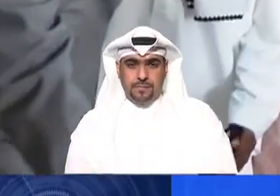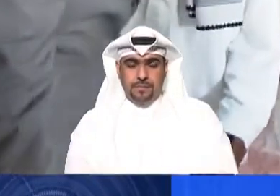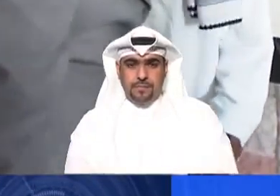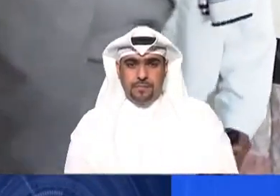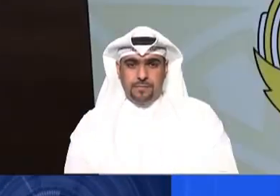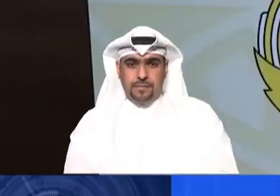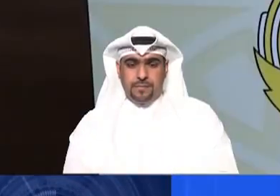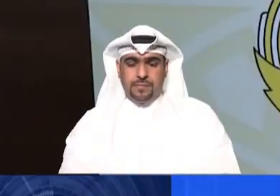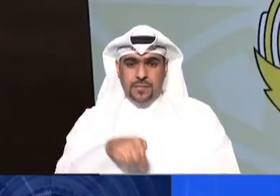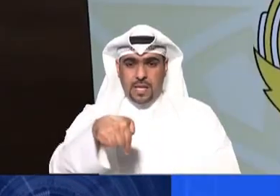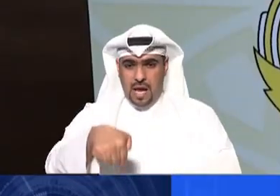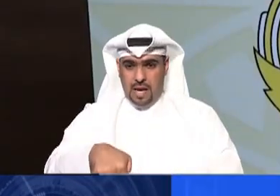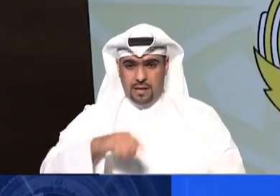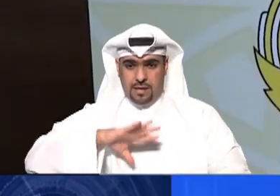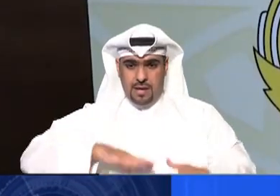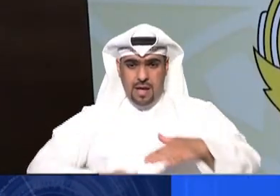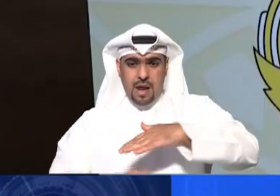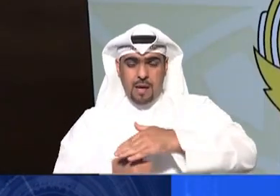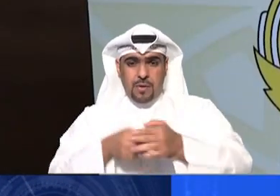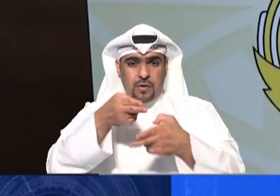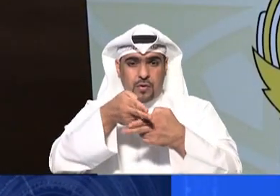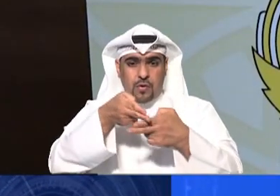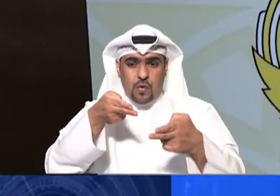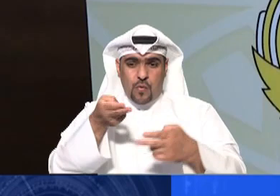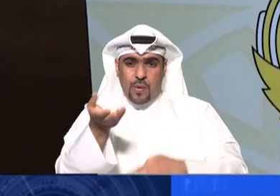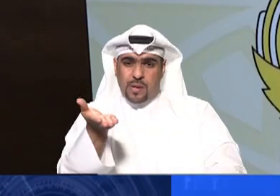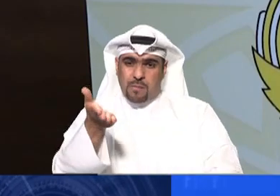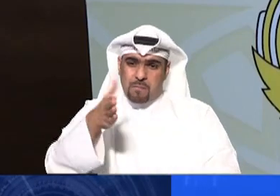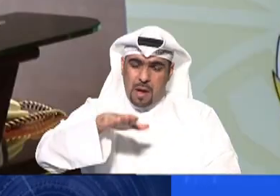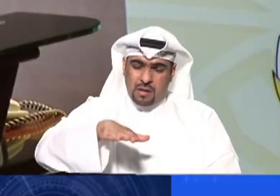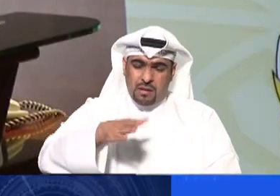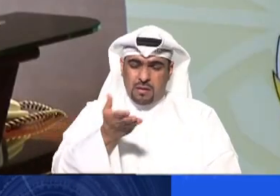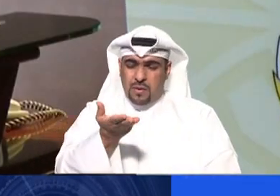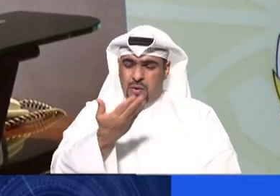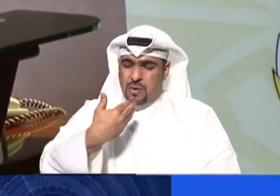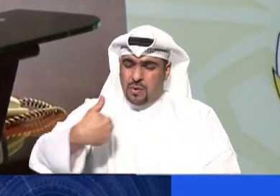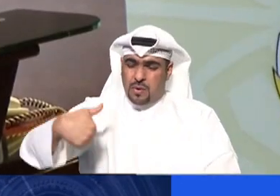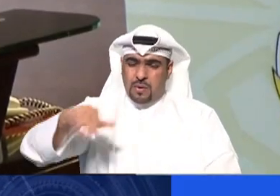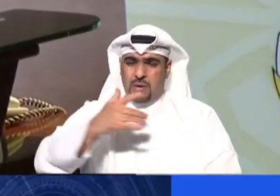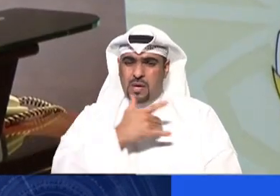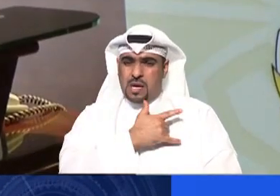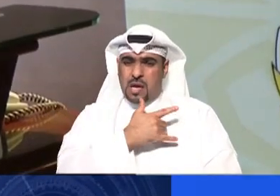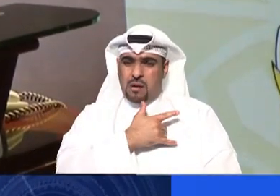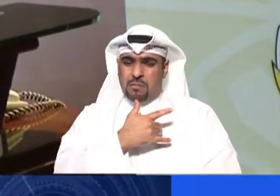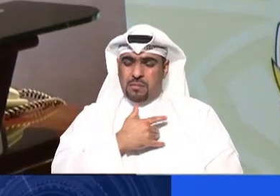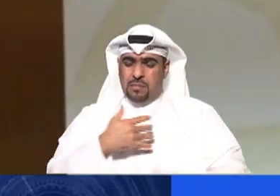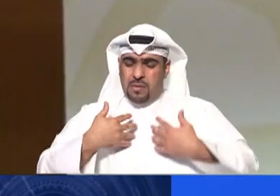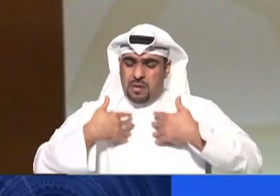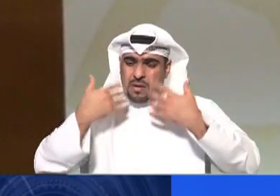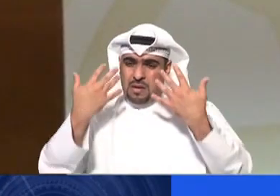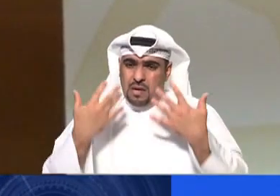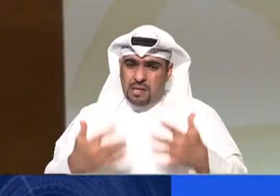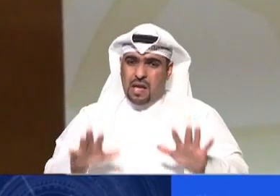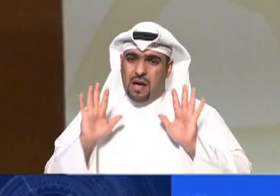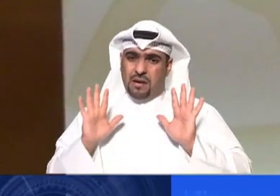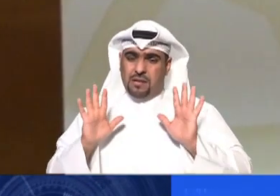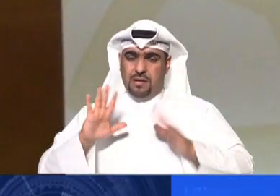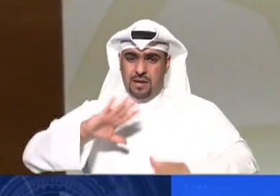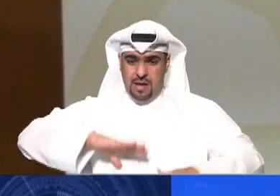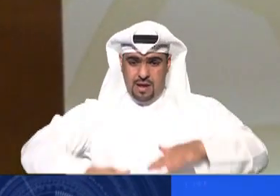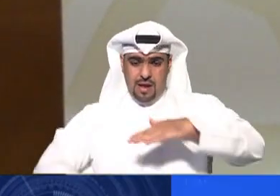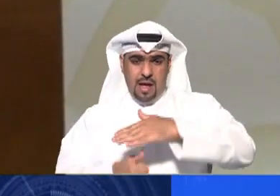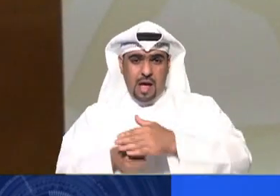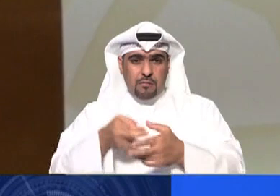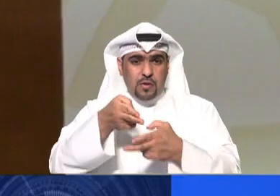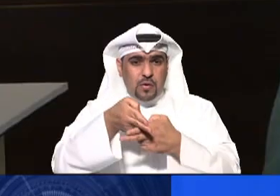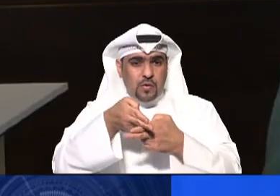الرحيل المر، هكذا وصف البعض النبأ رحيل أمير دولة الكويت وأمير الإنسانية صاحب السمو الراحل صباح الأحمد